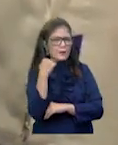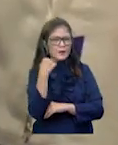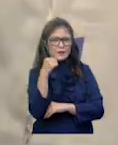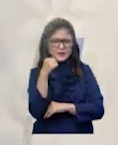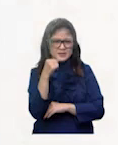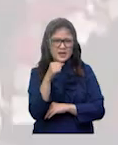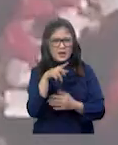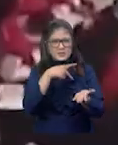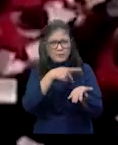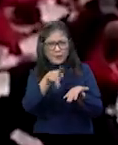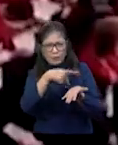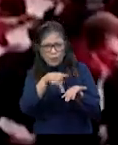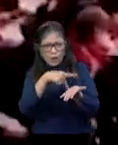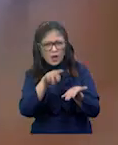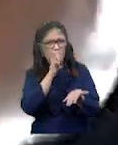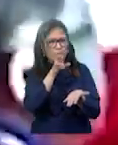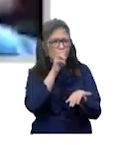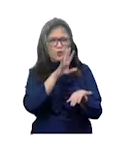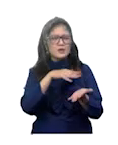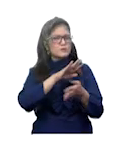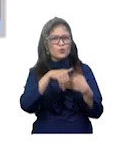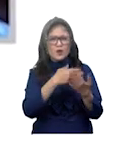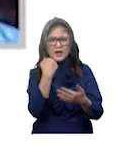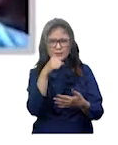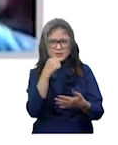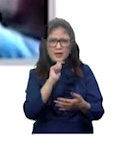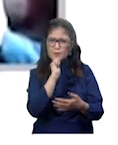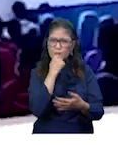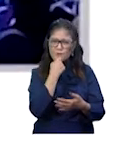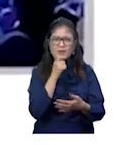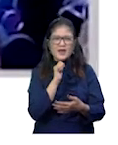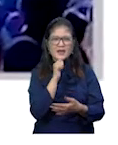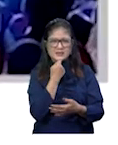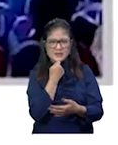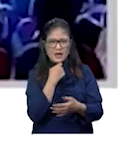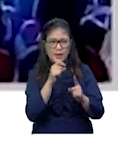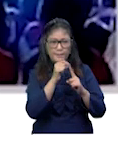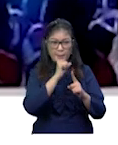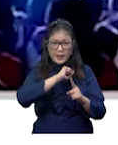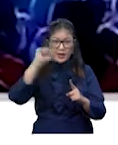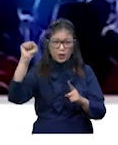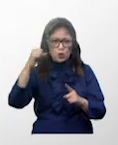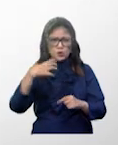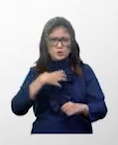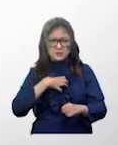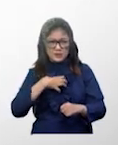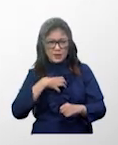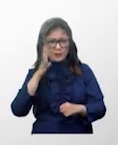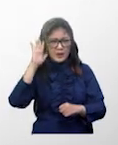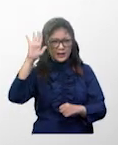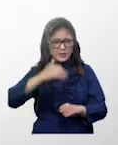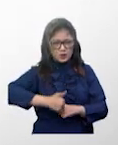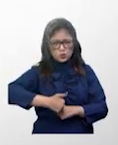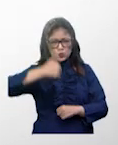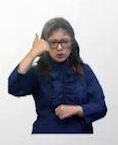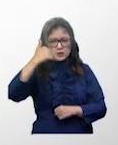nanti ketahui lawan. Dengan pergantian pengurus ini, Partai Perindo ditargetkan bisa meraih suara 2 digit dan mengantarkan